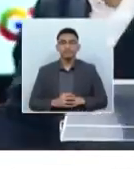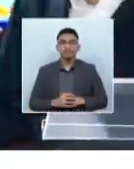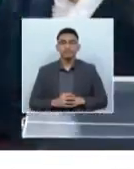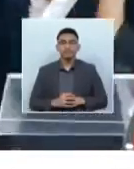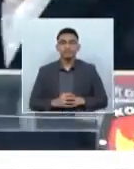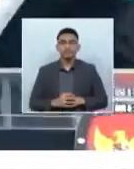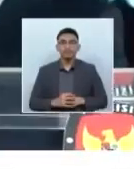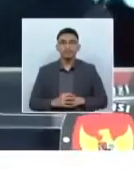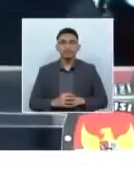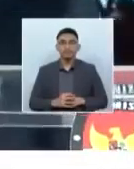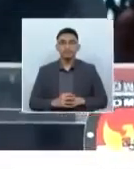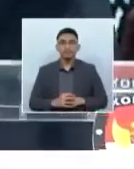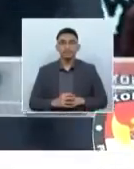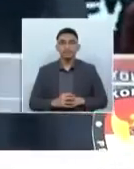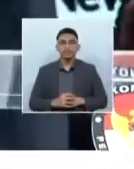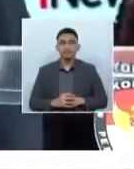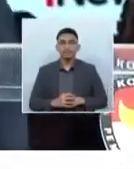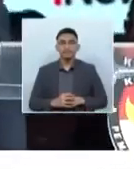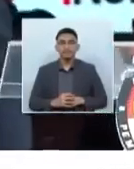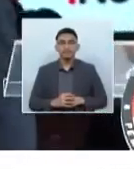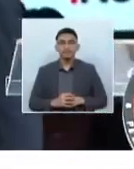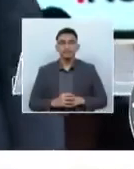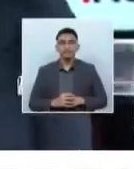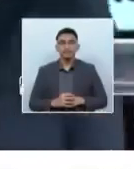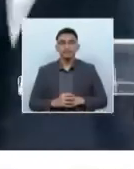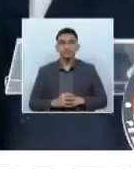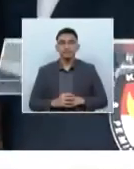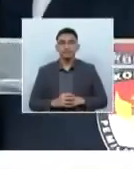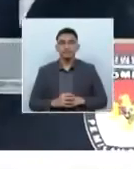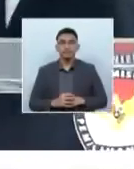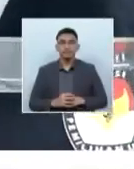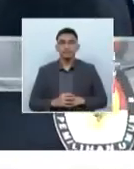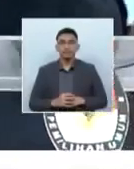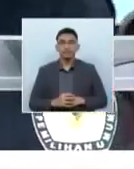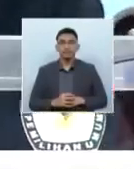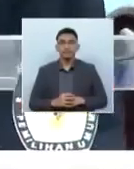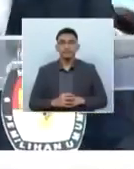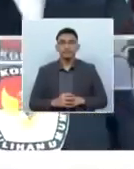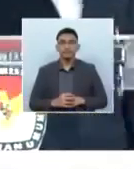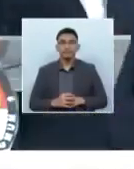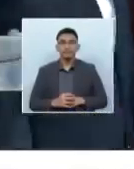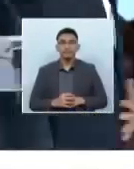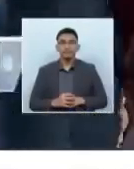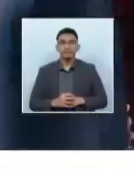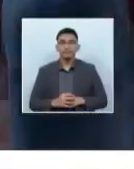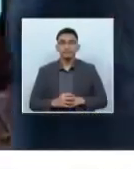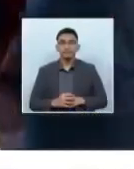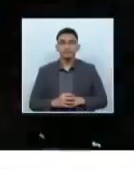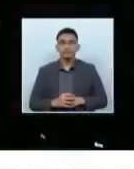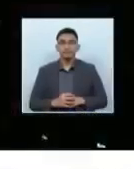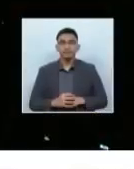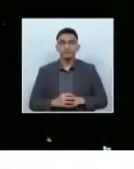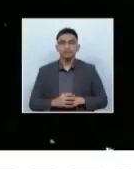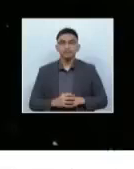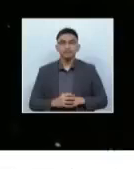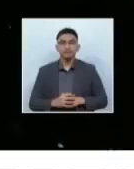naik sampai ke angka lebih dari 1.000 per kandidat itu di sesi kedua. Pada pukul